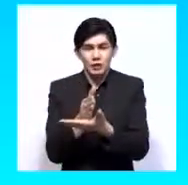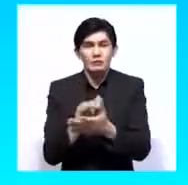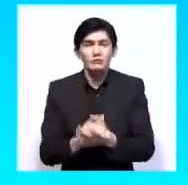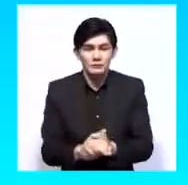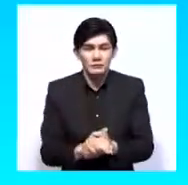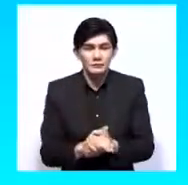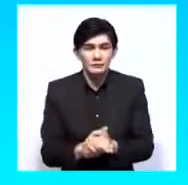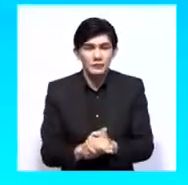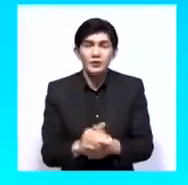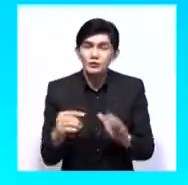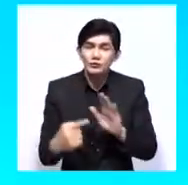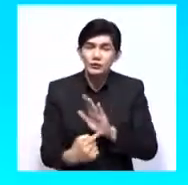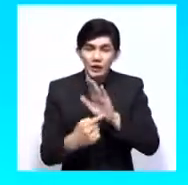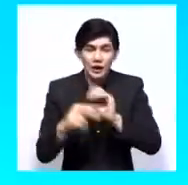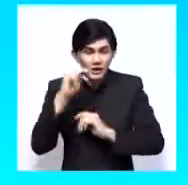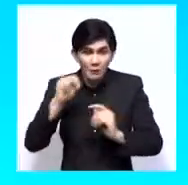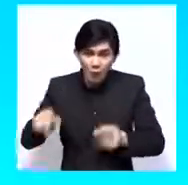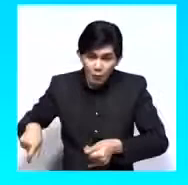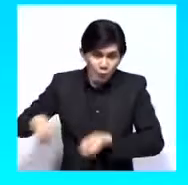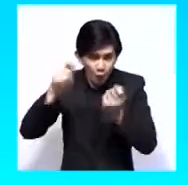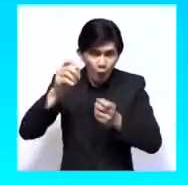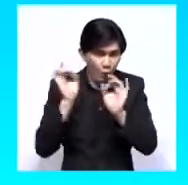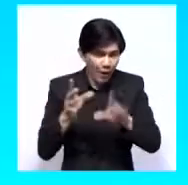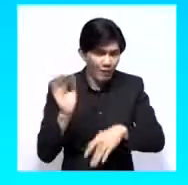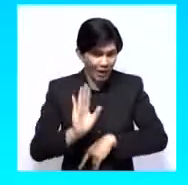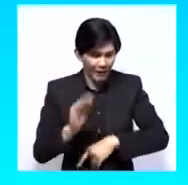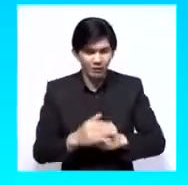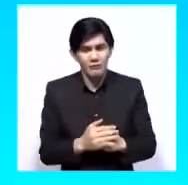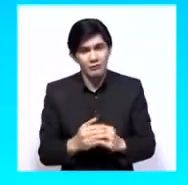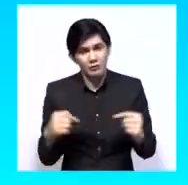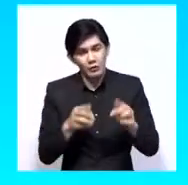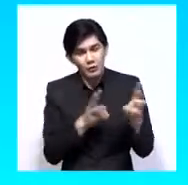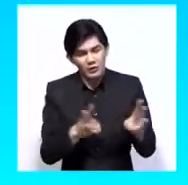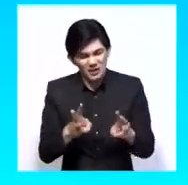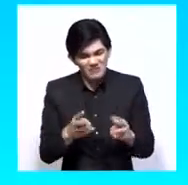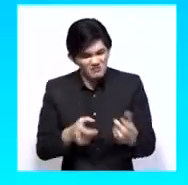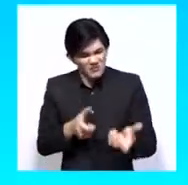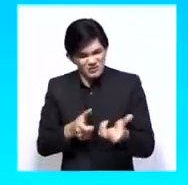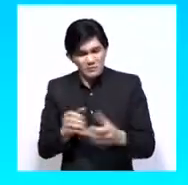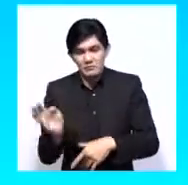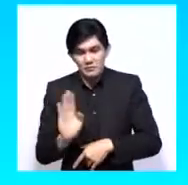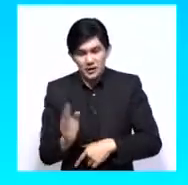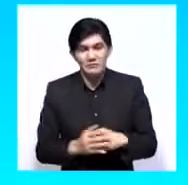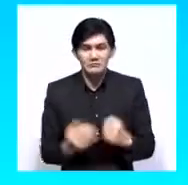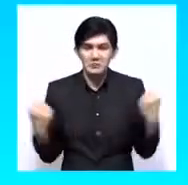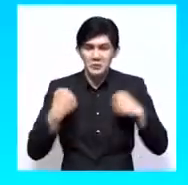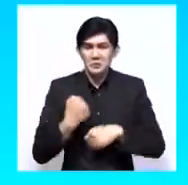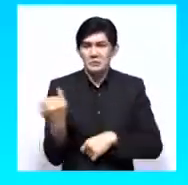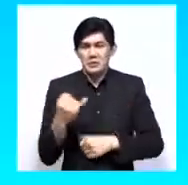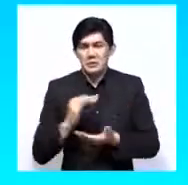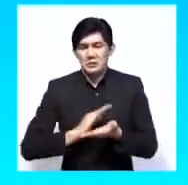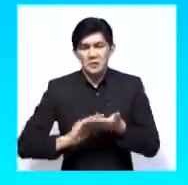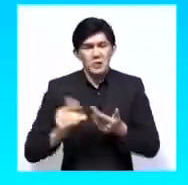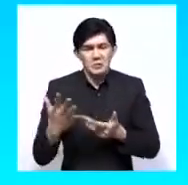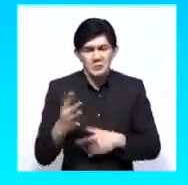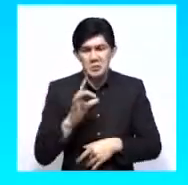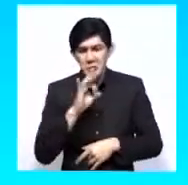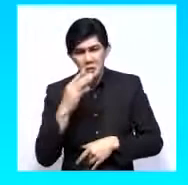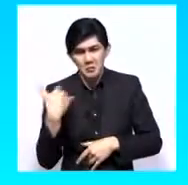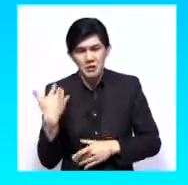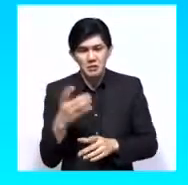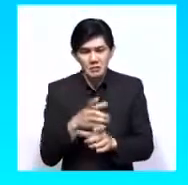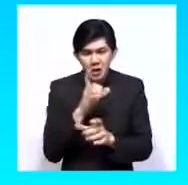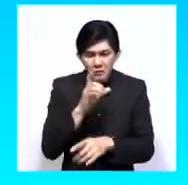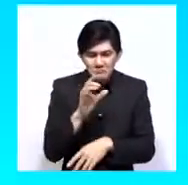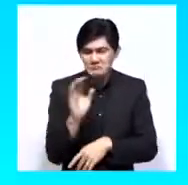ท่องเที่ยวของประเทศค่ะเช่นการสาดน้ำที่รุนแรงหรือว่าด้วยวิธีที่เรียกว่าไม่ปกติการแต่งกายที่ไม่เหมาะสมการดื่มเครื่องดื่ม